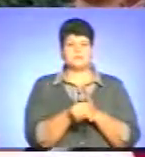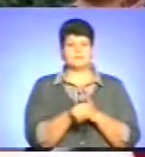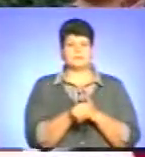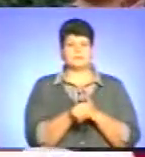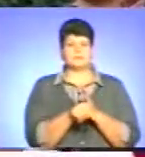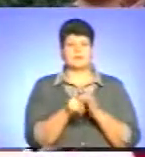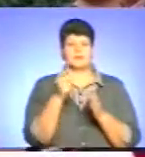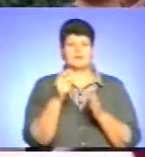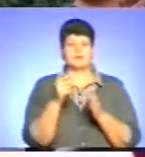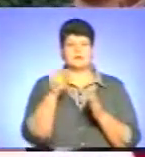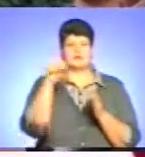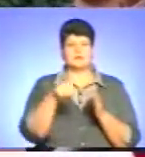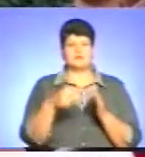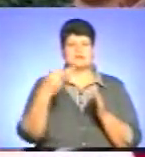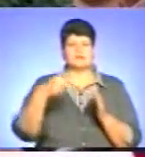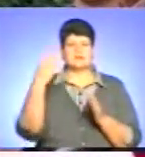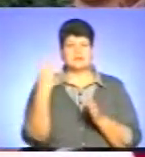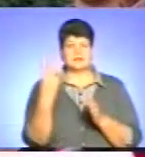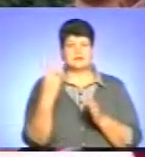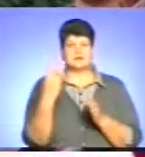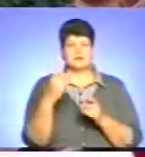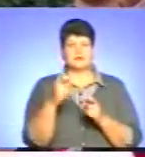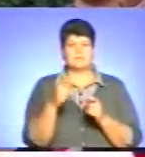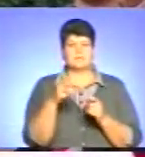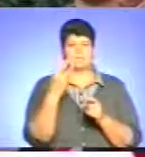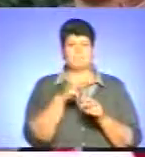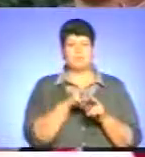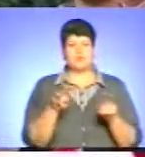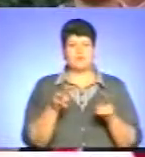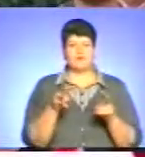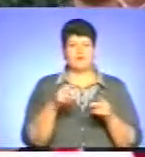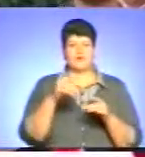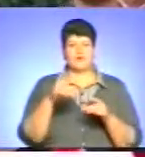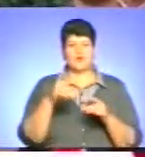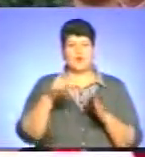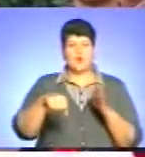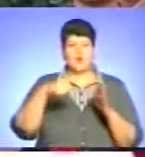глибину 23-метрового колодязя. Цим людям була необхідна допомога.